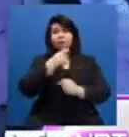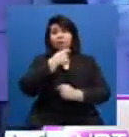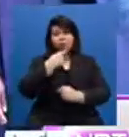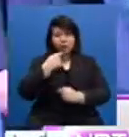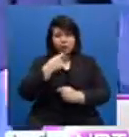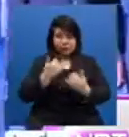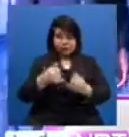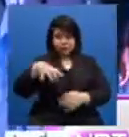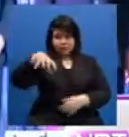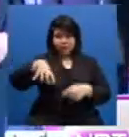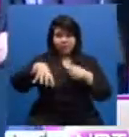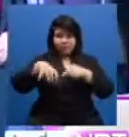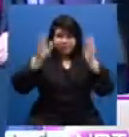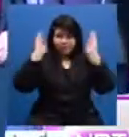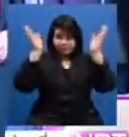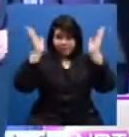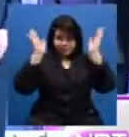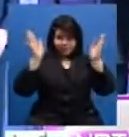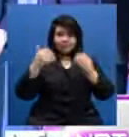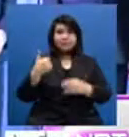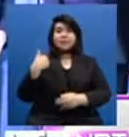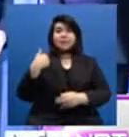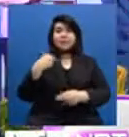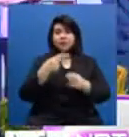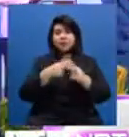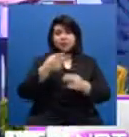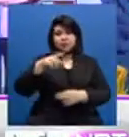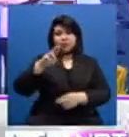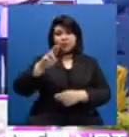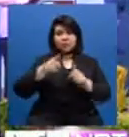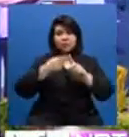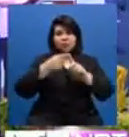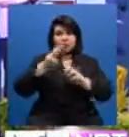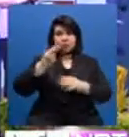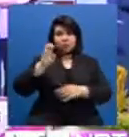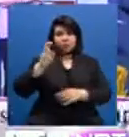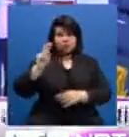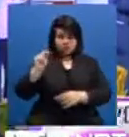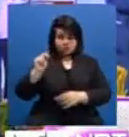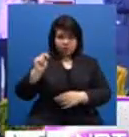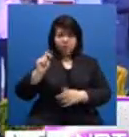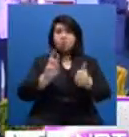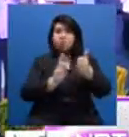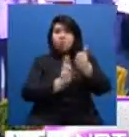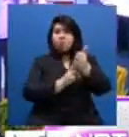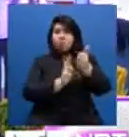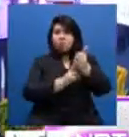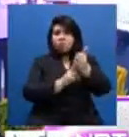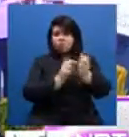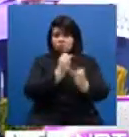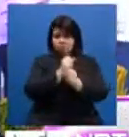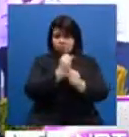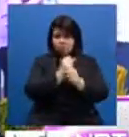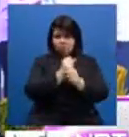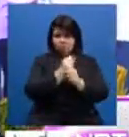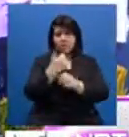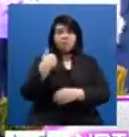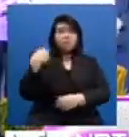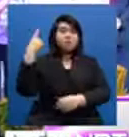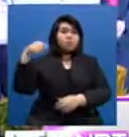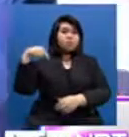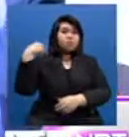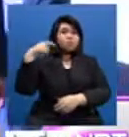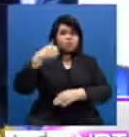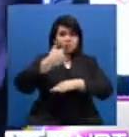กระจายเสียงแห่งประเทศไทยโดยมีนายประวินพัฒนพงษ์รองอธิบดีกรมประชาสัมพันธ์นางพิชญาเมืองนาว